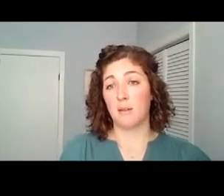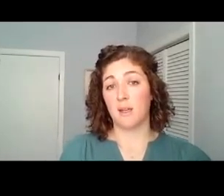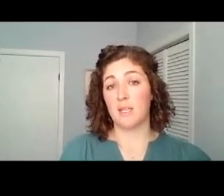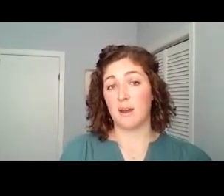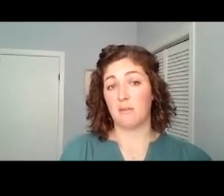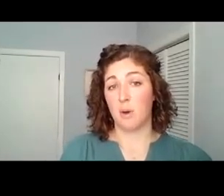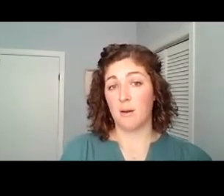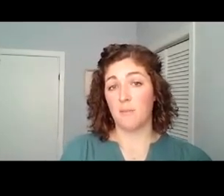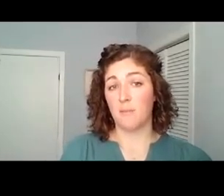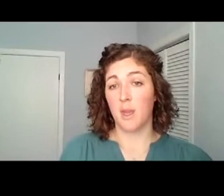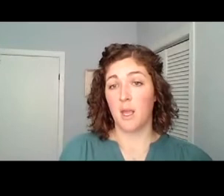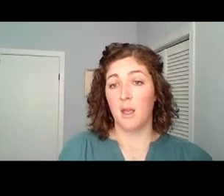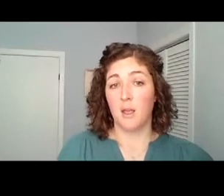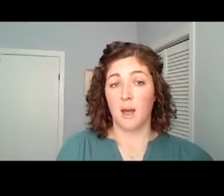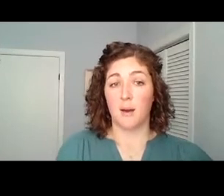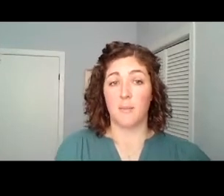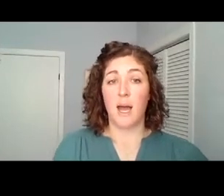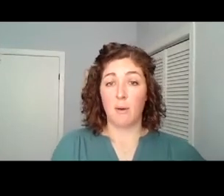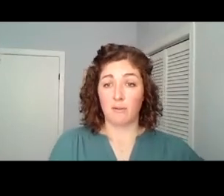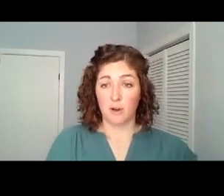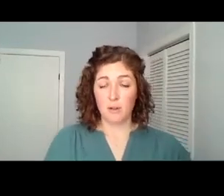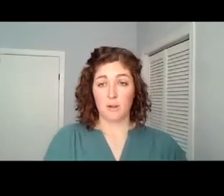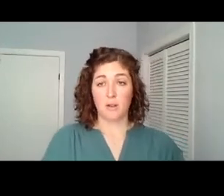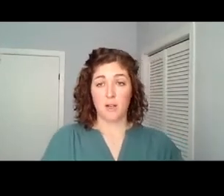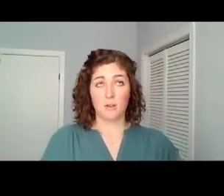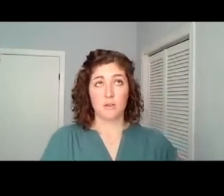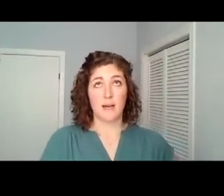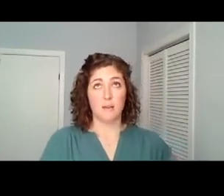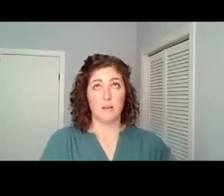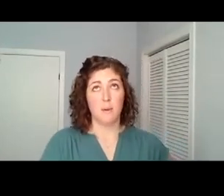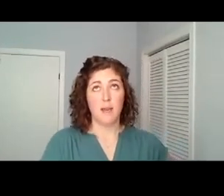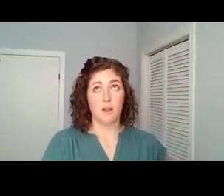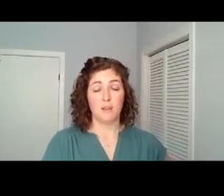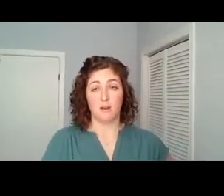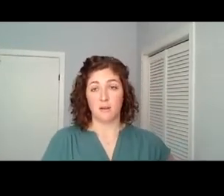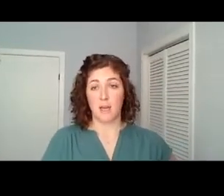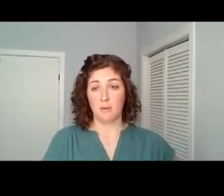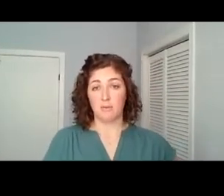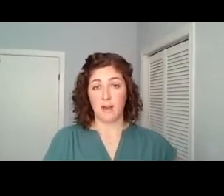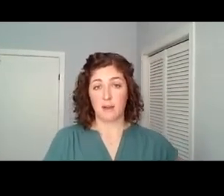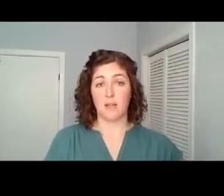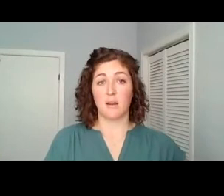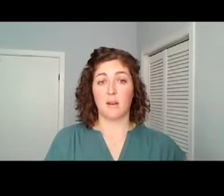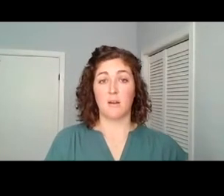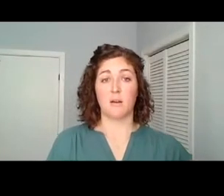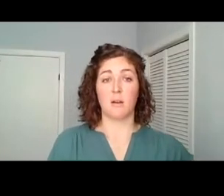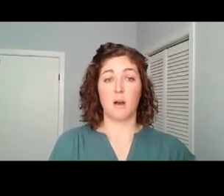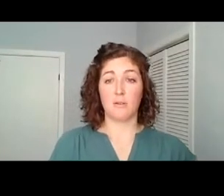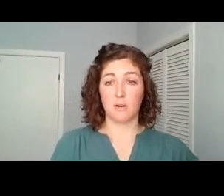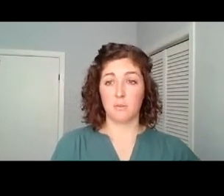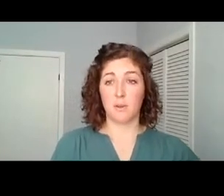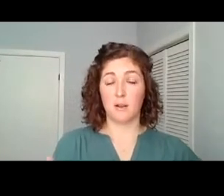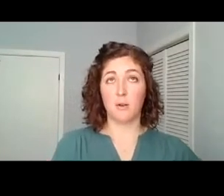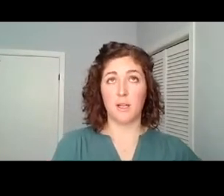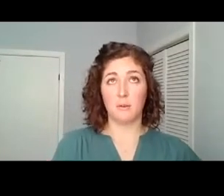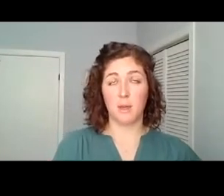nous ne pouvons pas recommander le vaccin à tout le monde actuellement. Ceci étant dit, tout dépend du